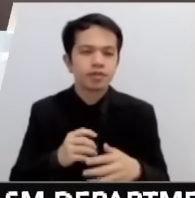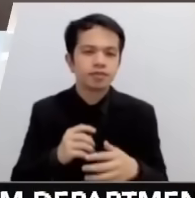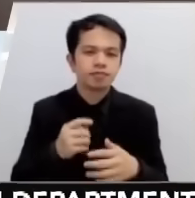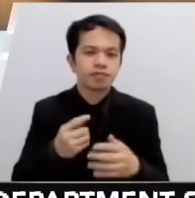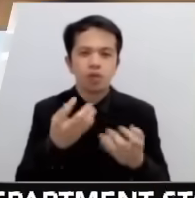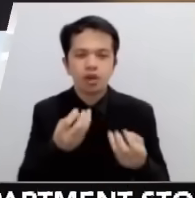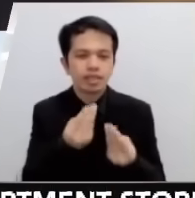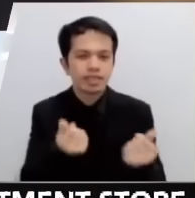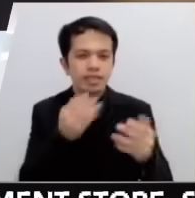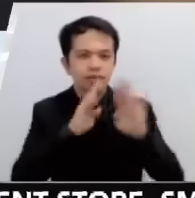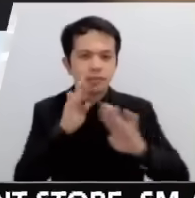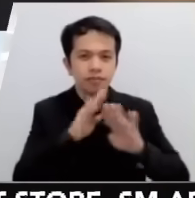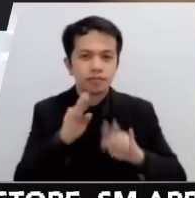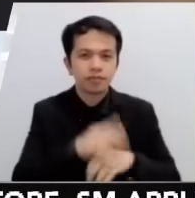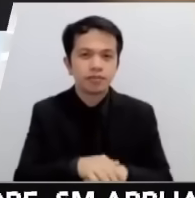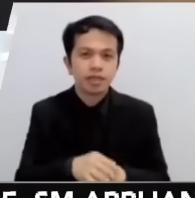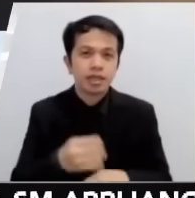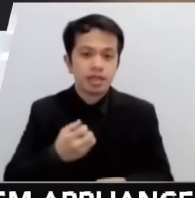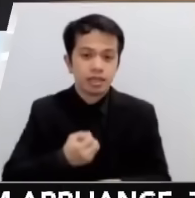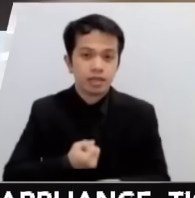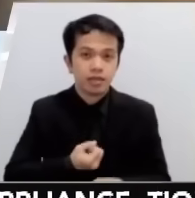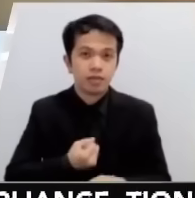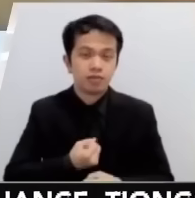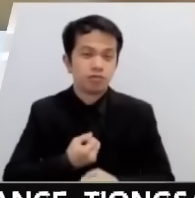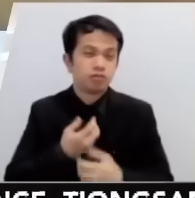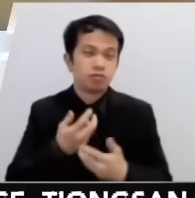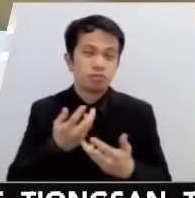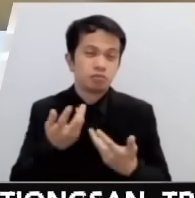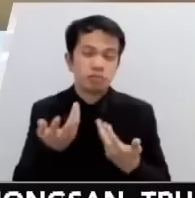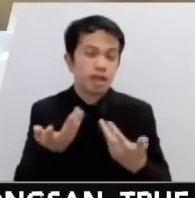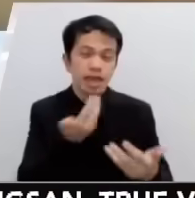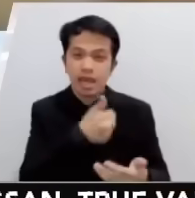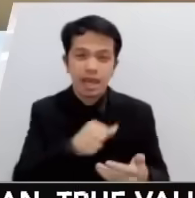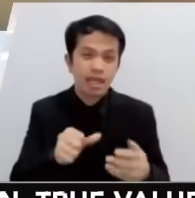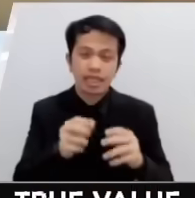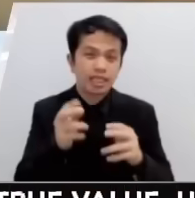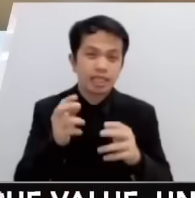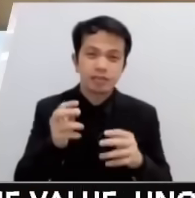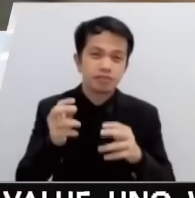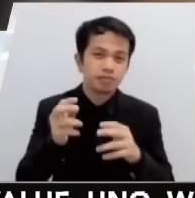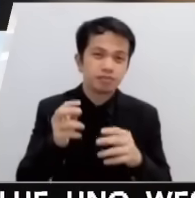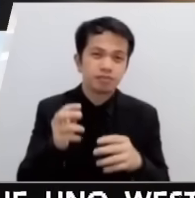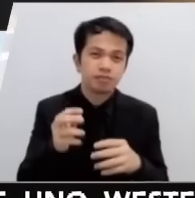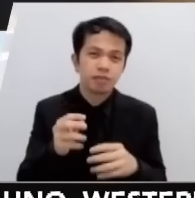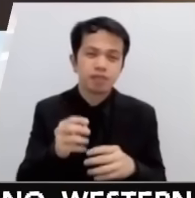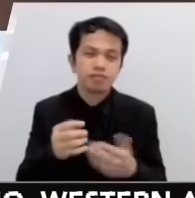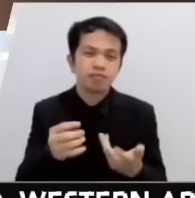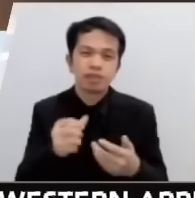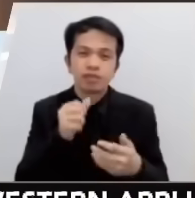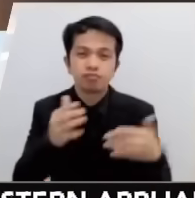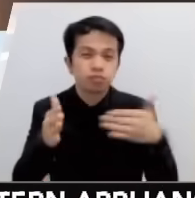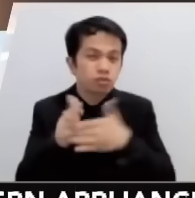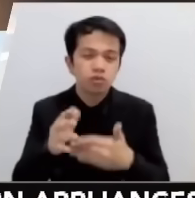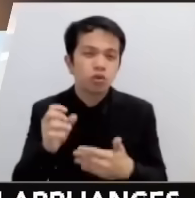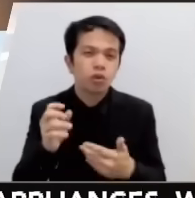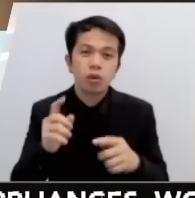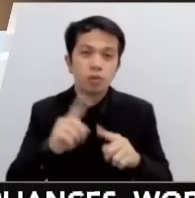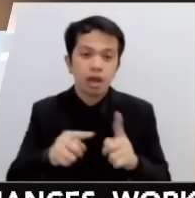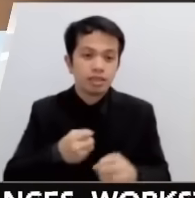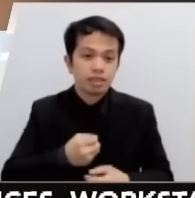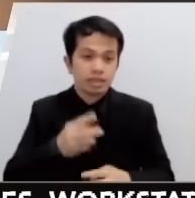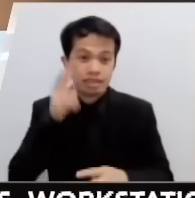amount of disrespect or Uh whatever amount of provocation ang mag-usyoso